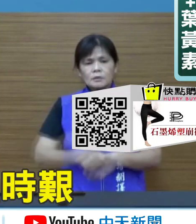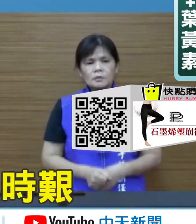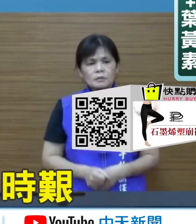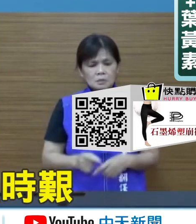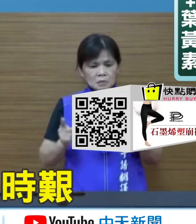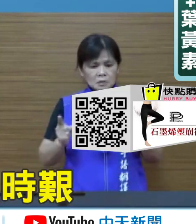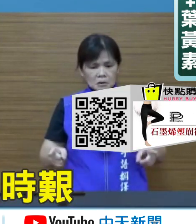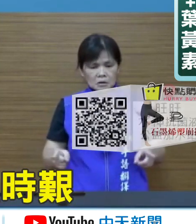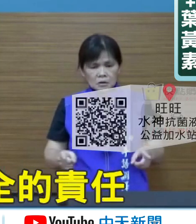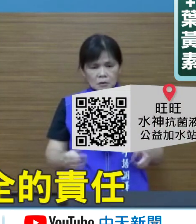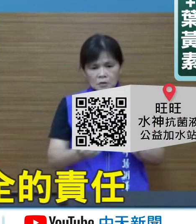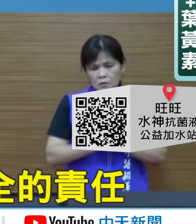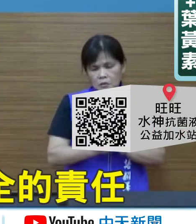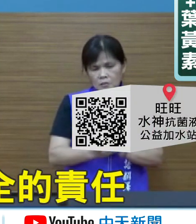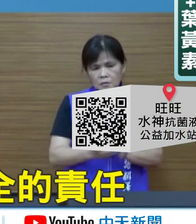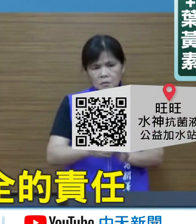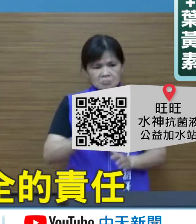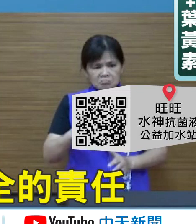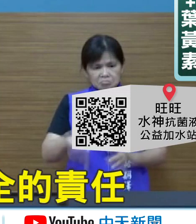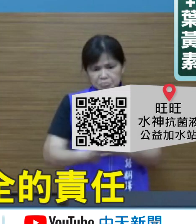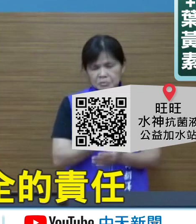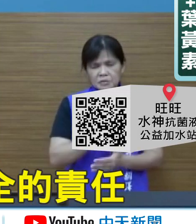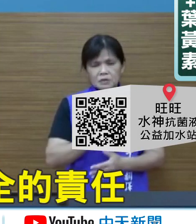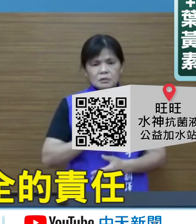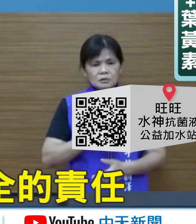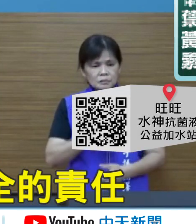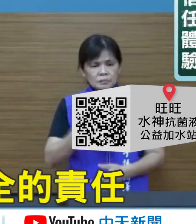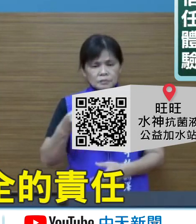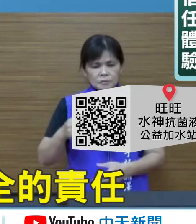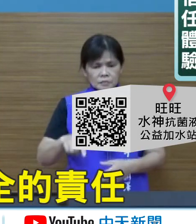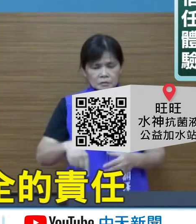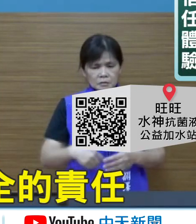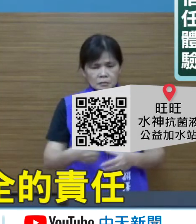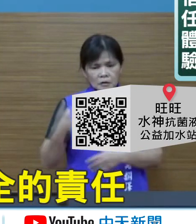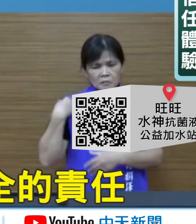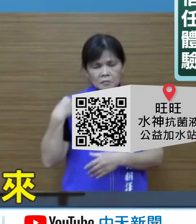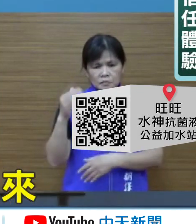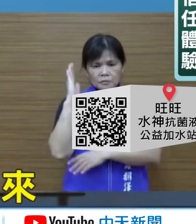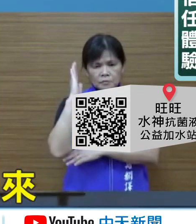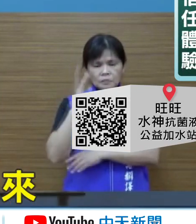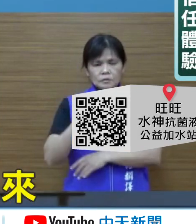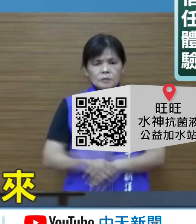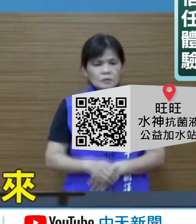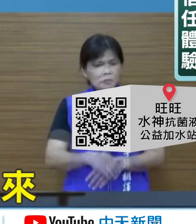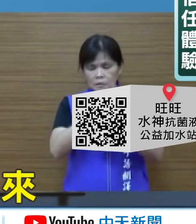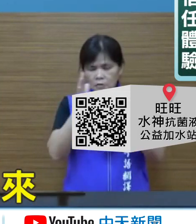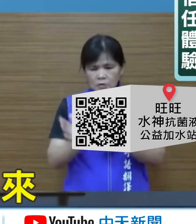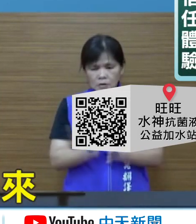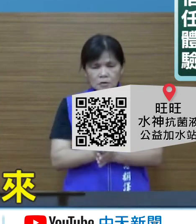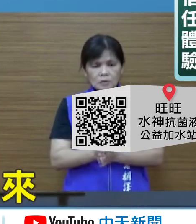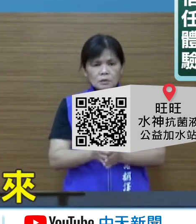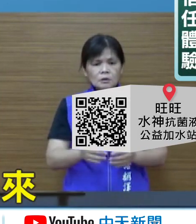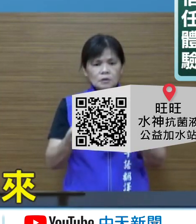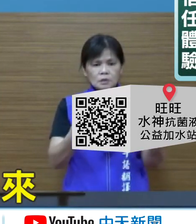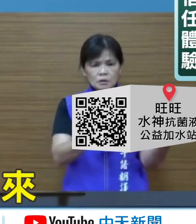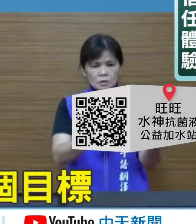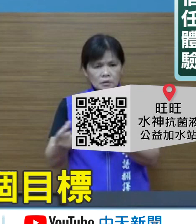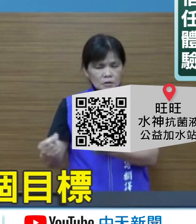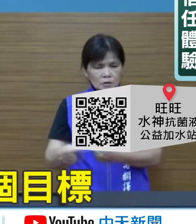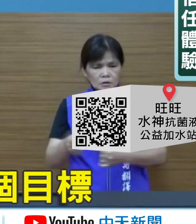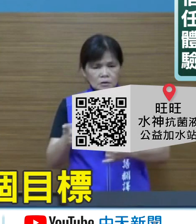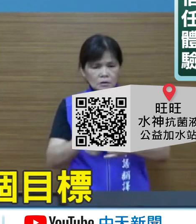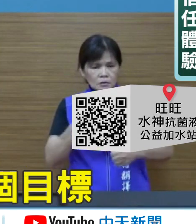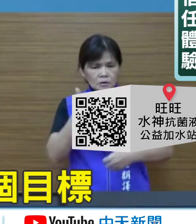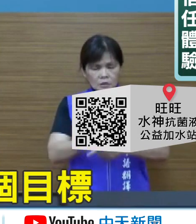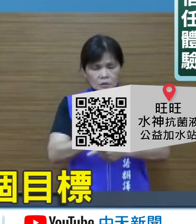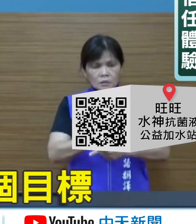间，防疫不是我们县政府完全的责任，是要全民共事，一起来打造这